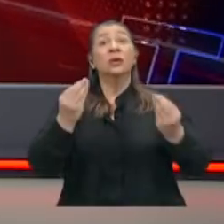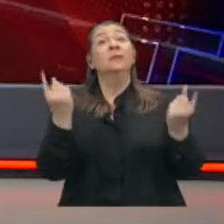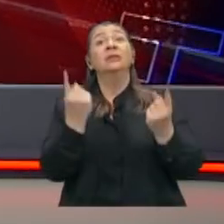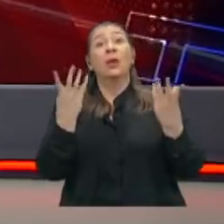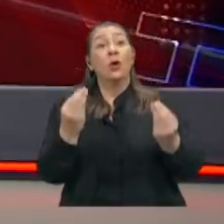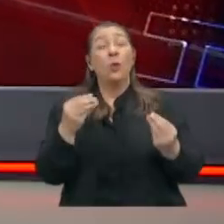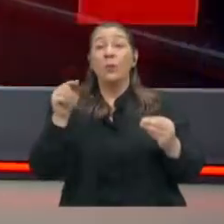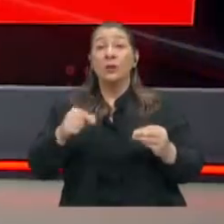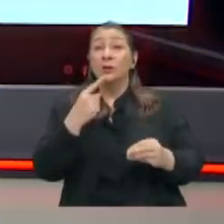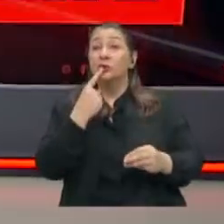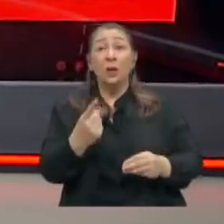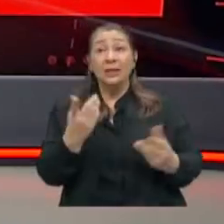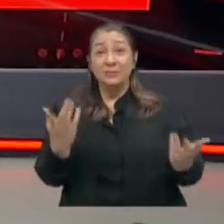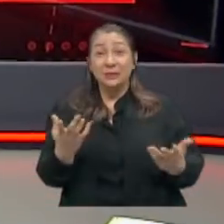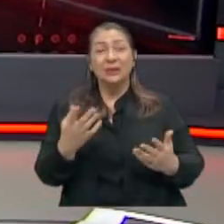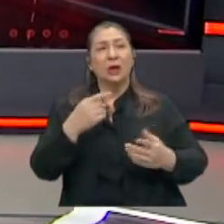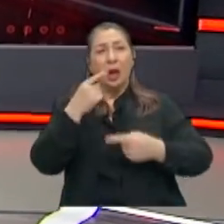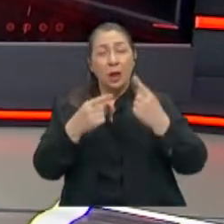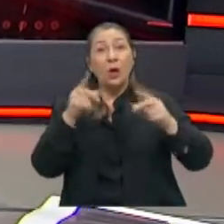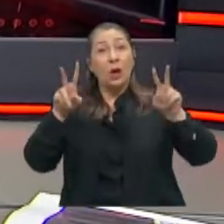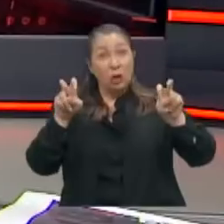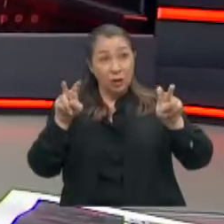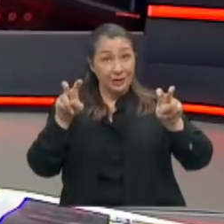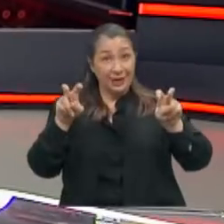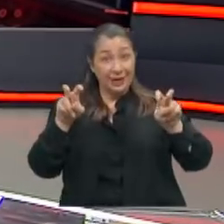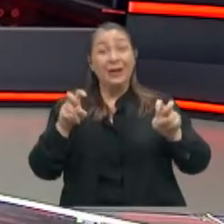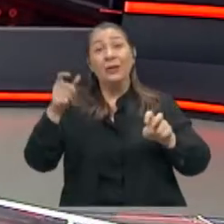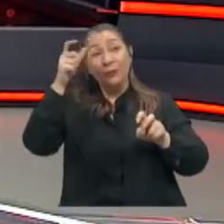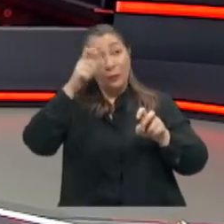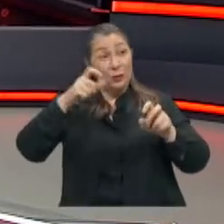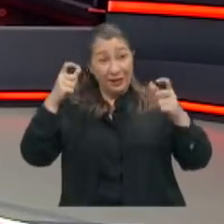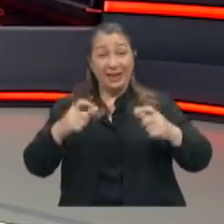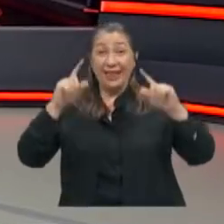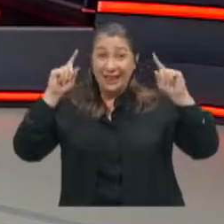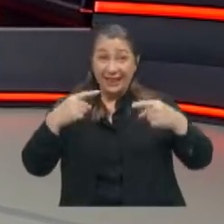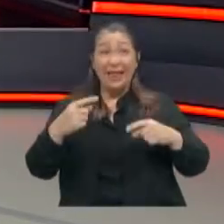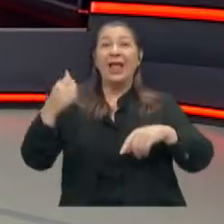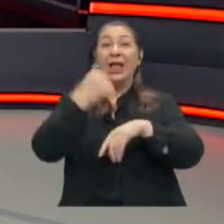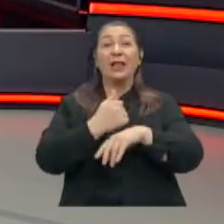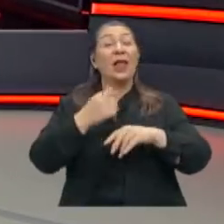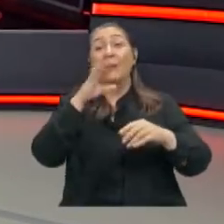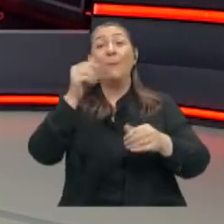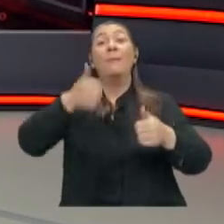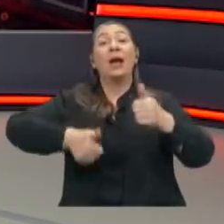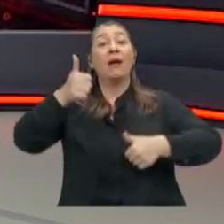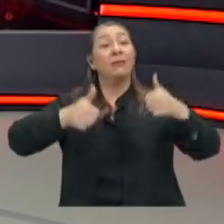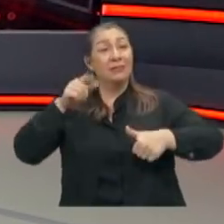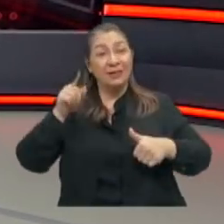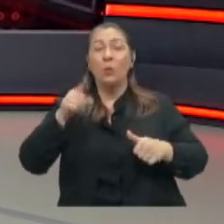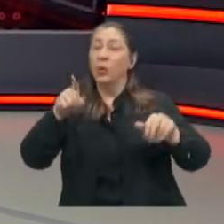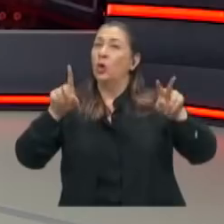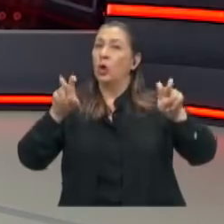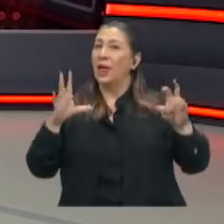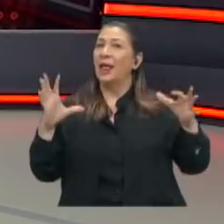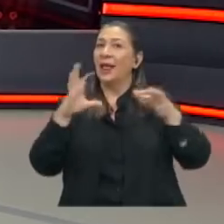oluyor. Burada dile getirdiğimiz hususlarda, konularda ülkenin yetkilileri, iktidarının mensupları, kimi bakanlıklar, bu